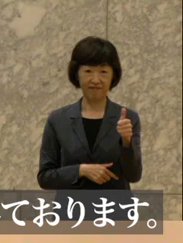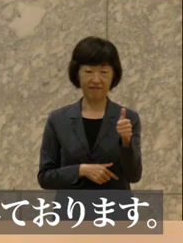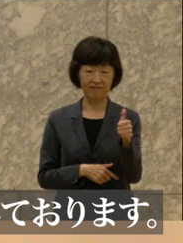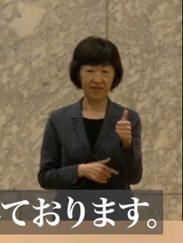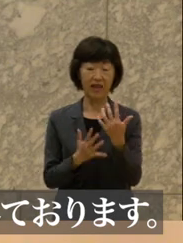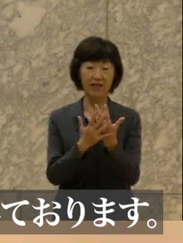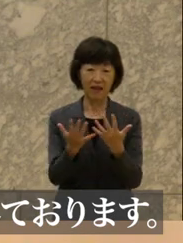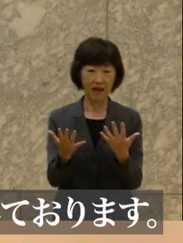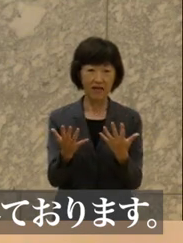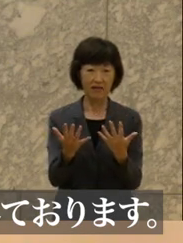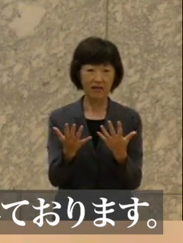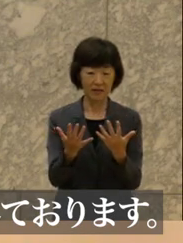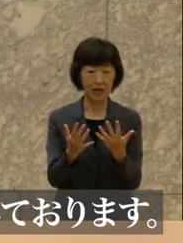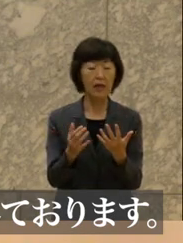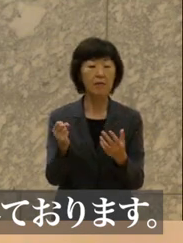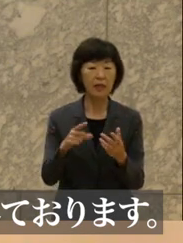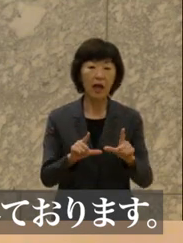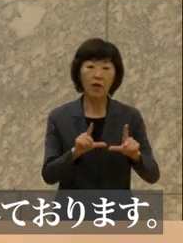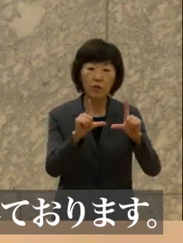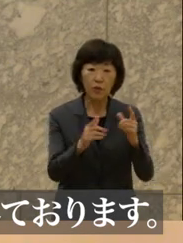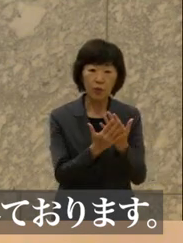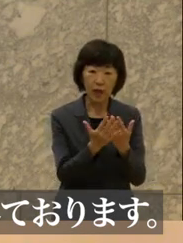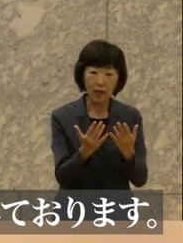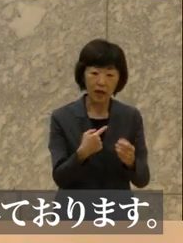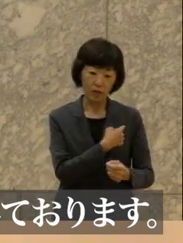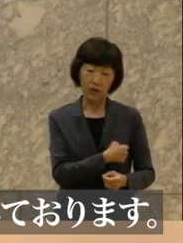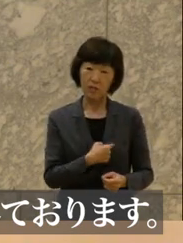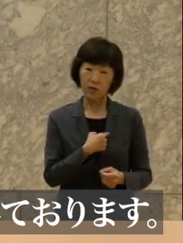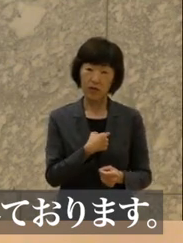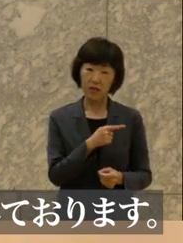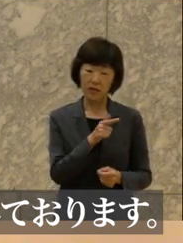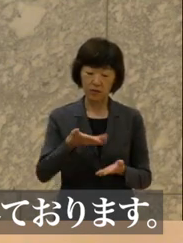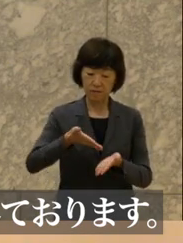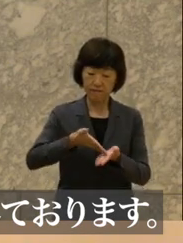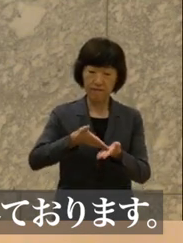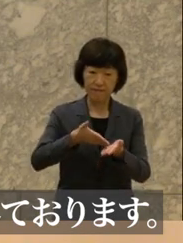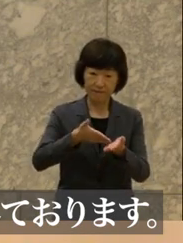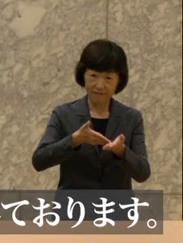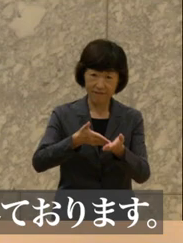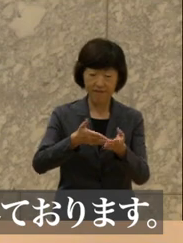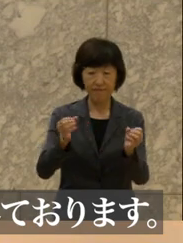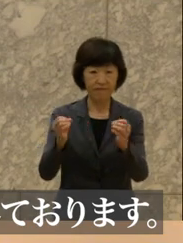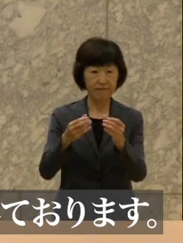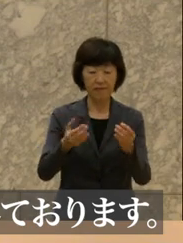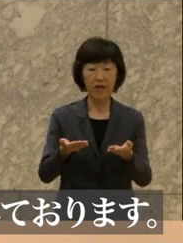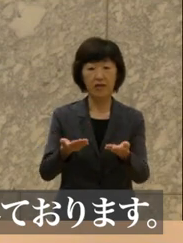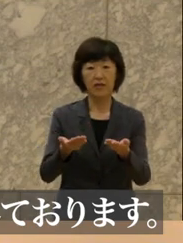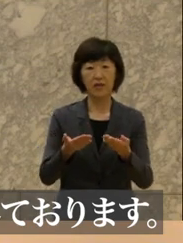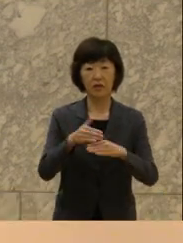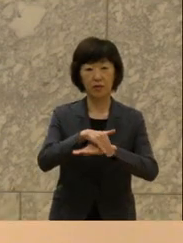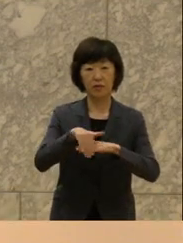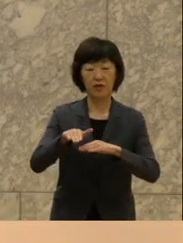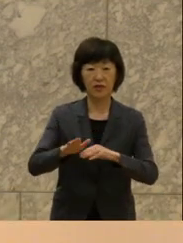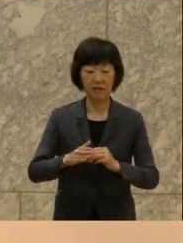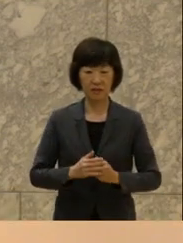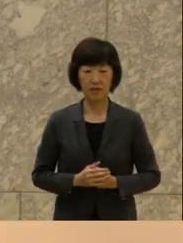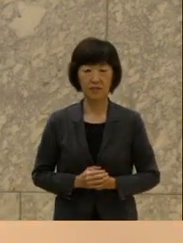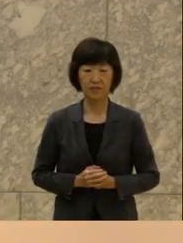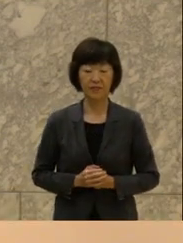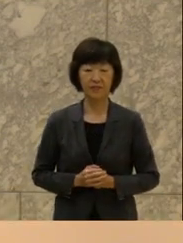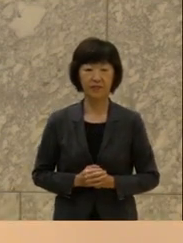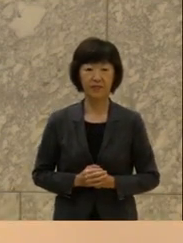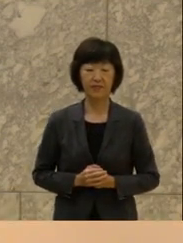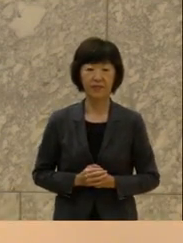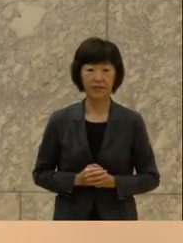選手そして山西俊和選手が大会の感動